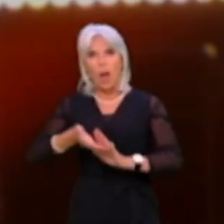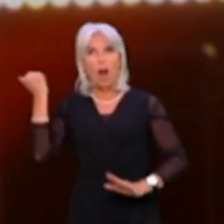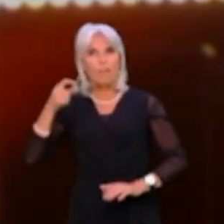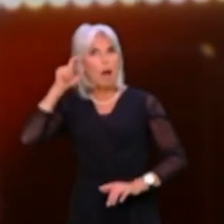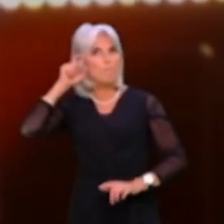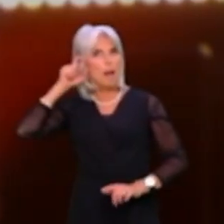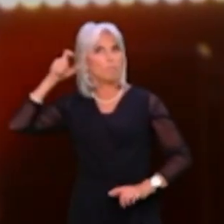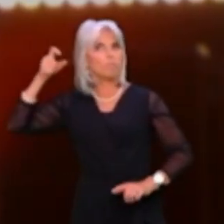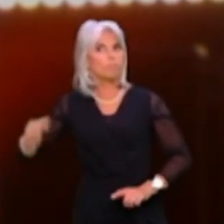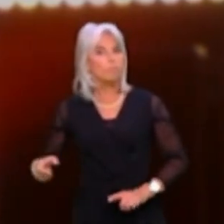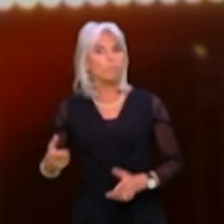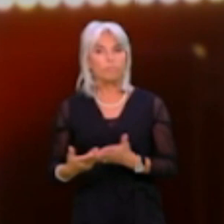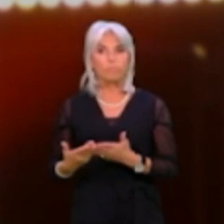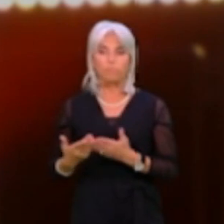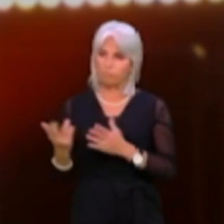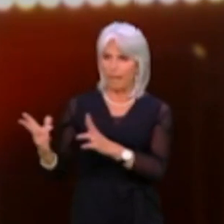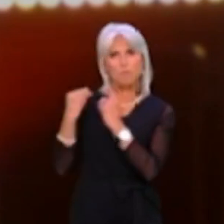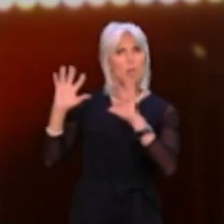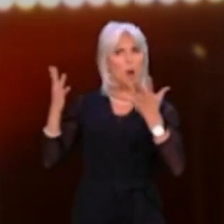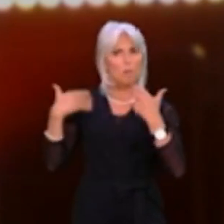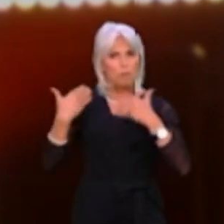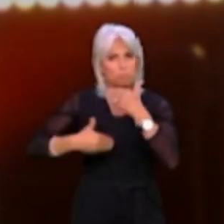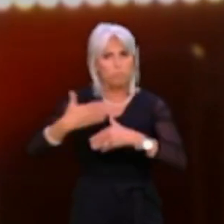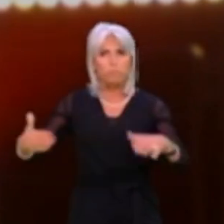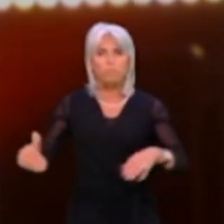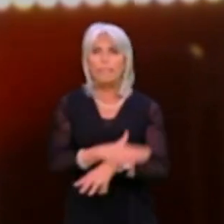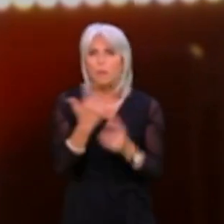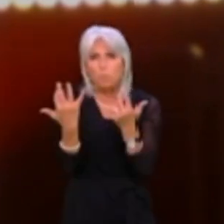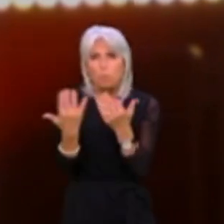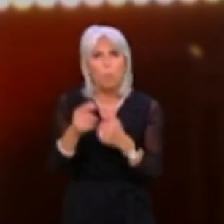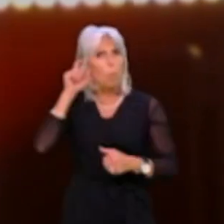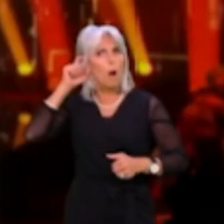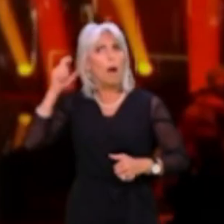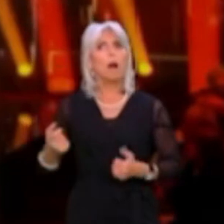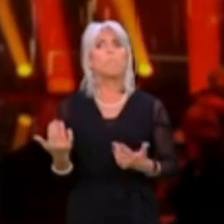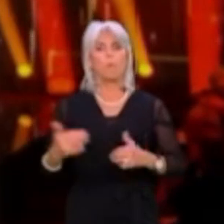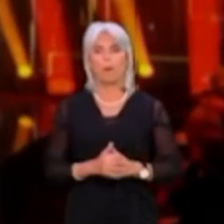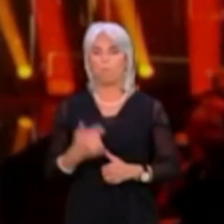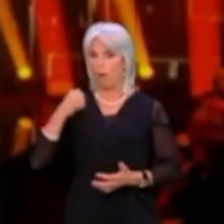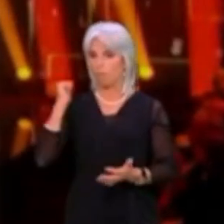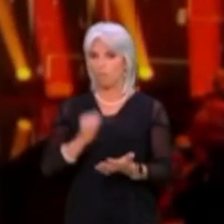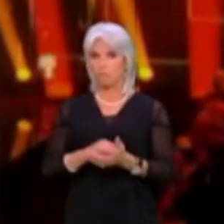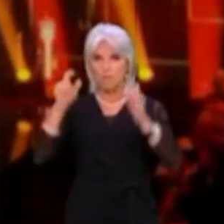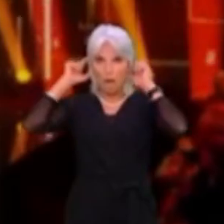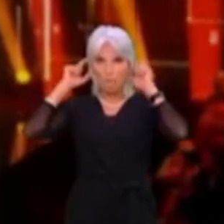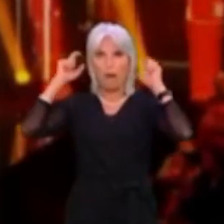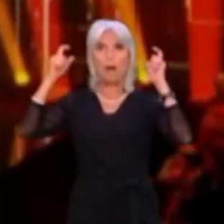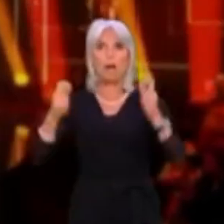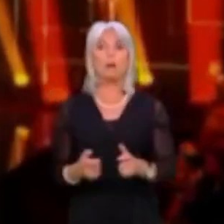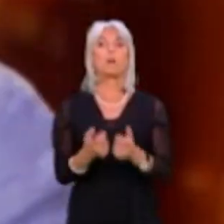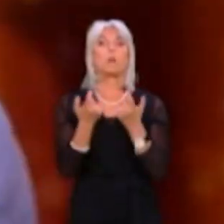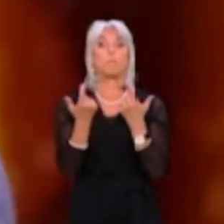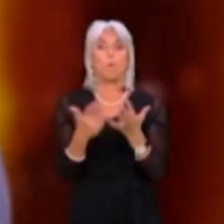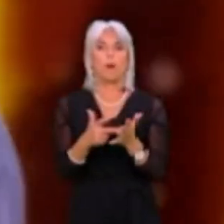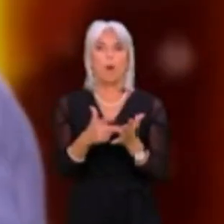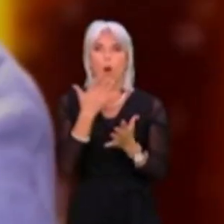tes appareils auditifs. Est-ce que tu peux nous expliquer un peu comment ça s'est passé et pourquoi ? En fait, j'ai décidé d'enlever mes appareils auditifs puisqu'on